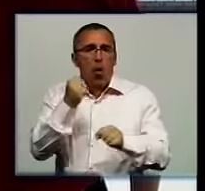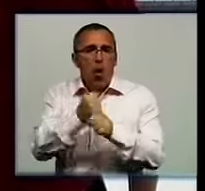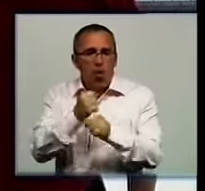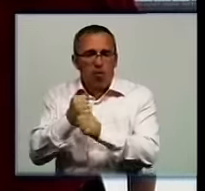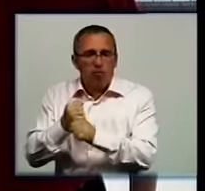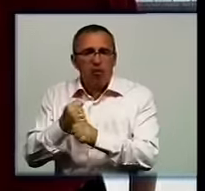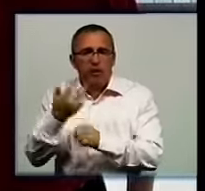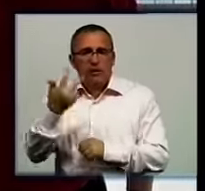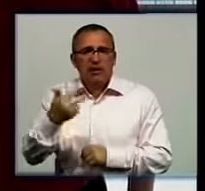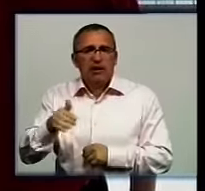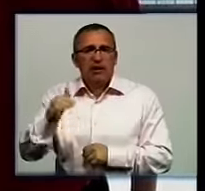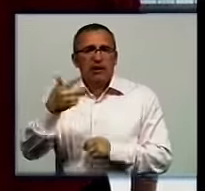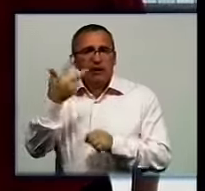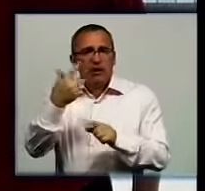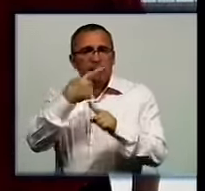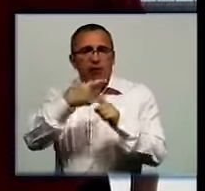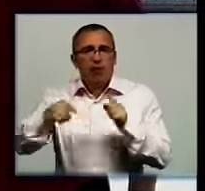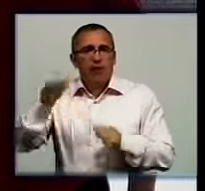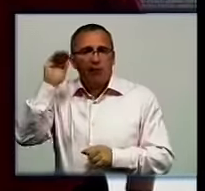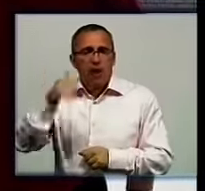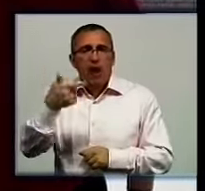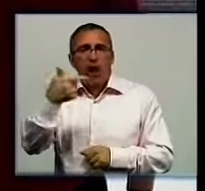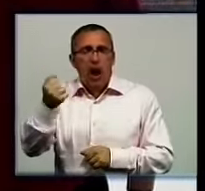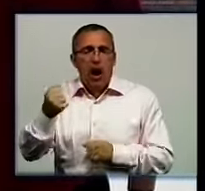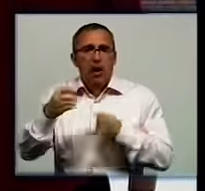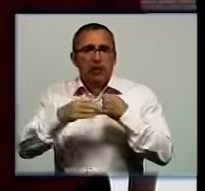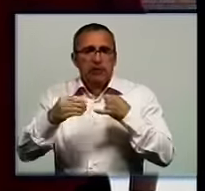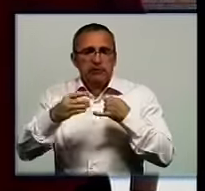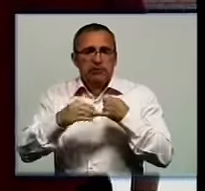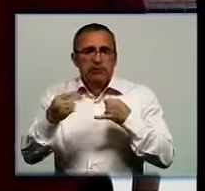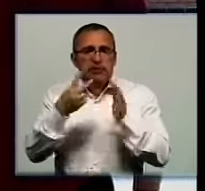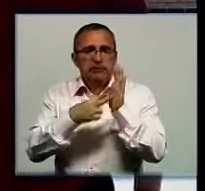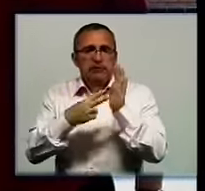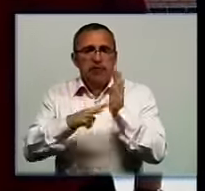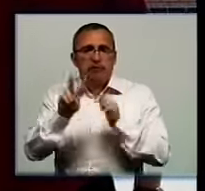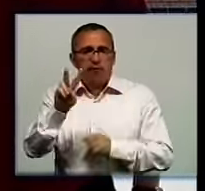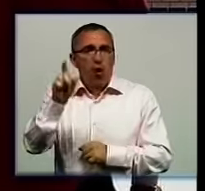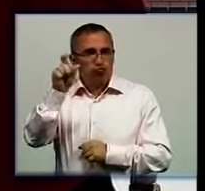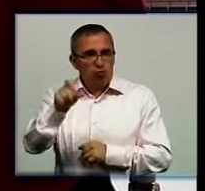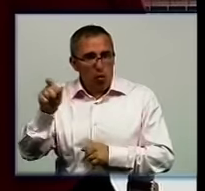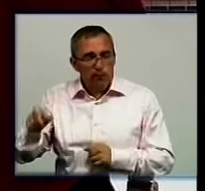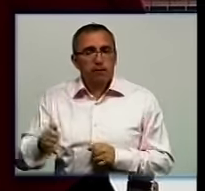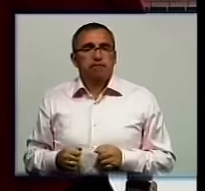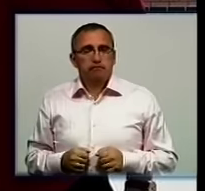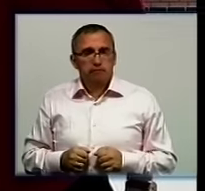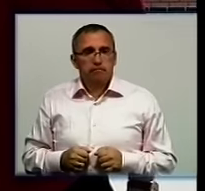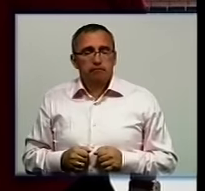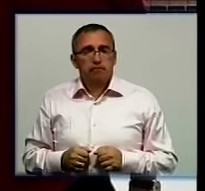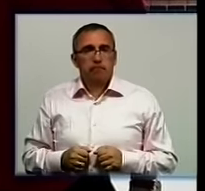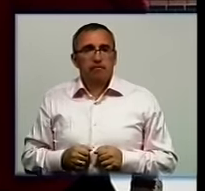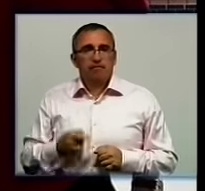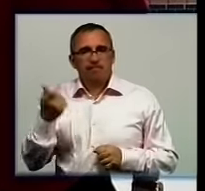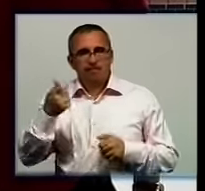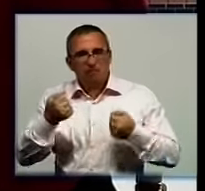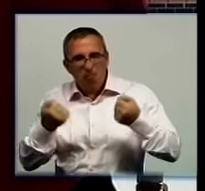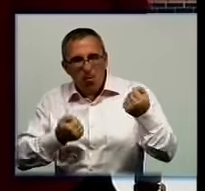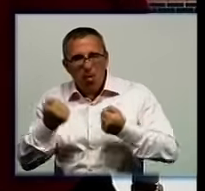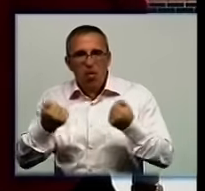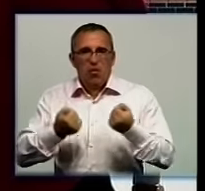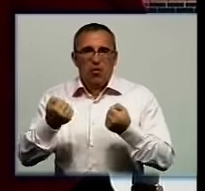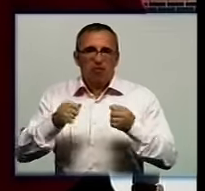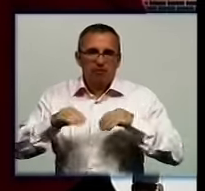3 тисячі? 3,5 тисячі гектарів землі. Да. 72 чоловіки? Так. Да. Механізатори, водії? Всі